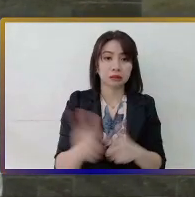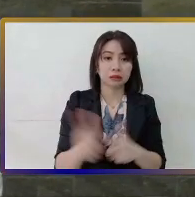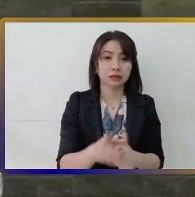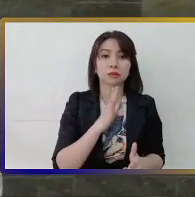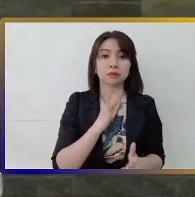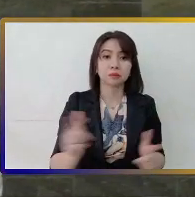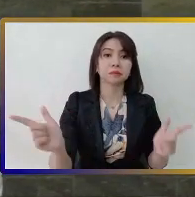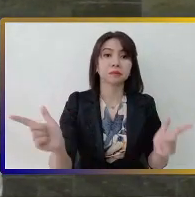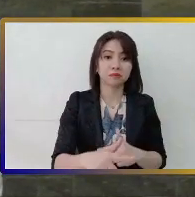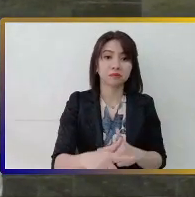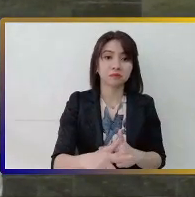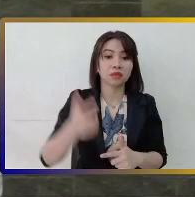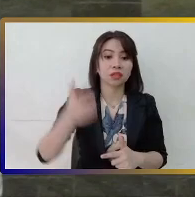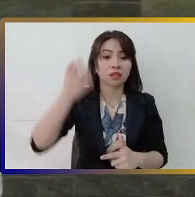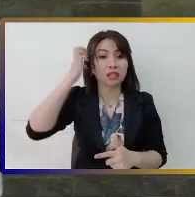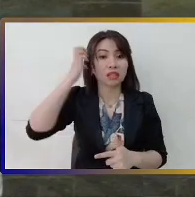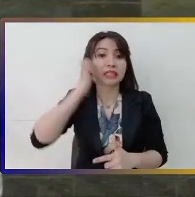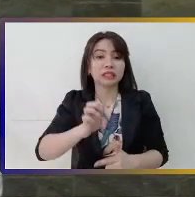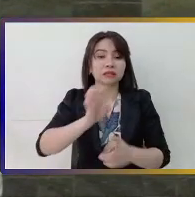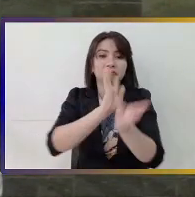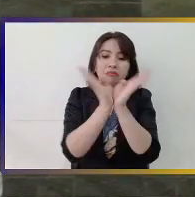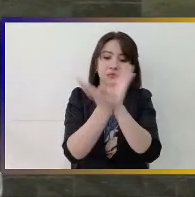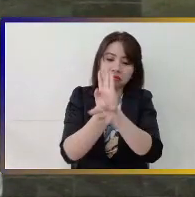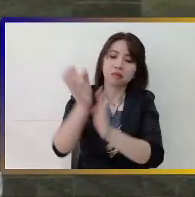ay yumuyuko.